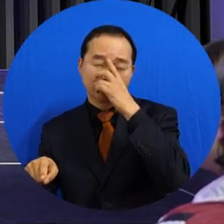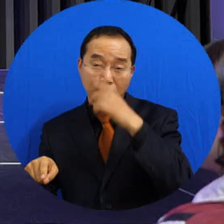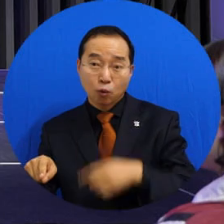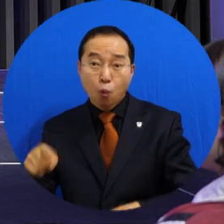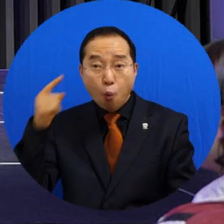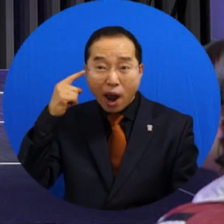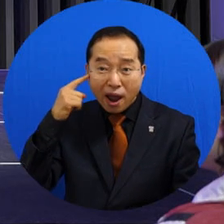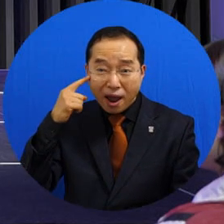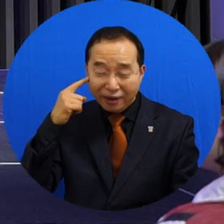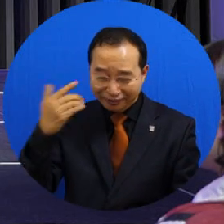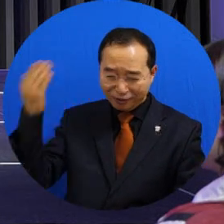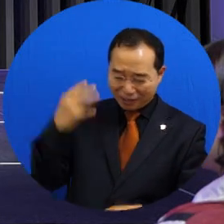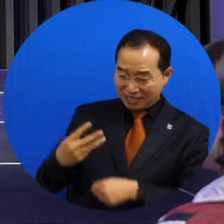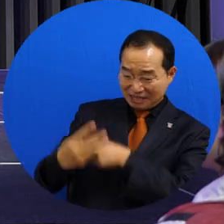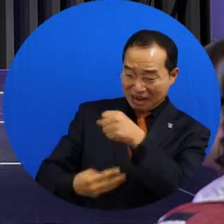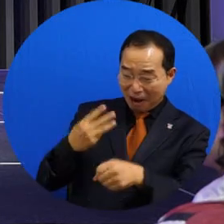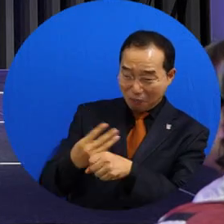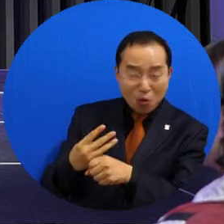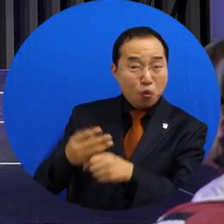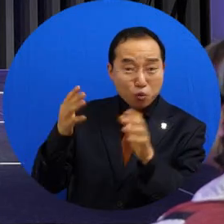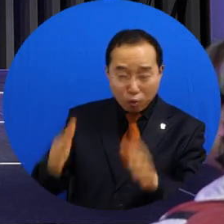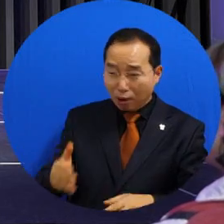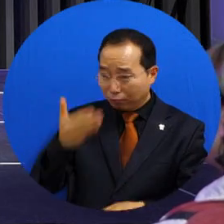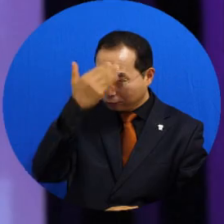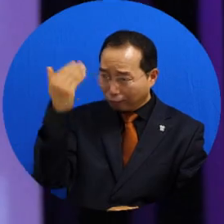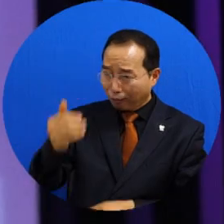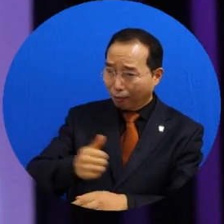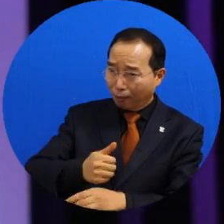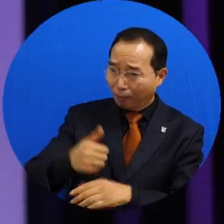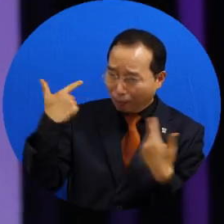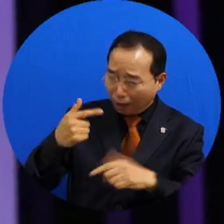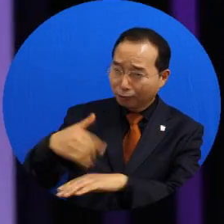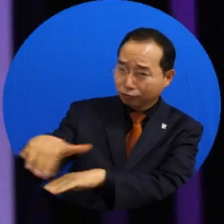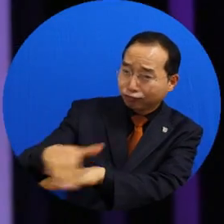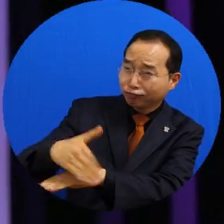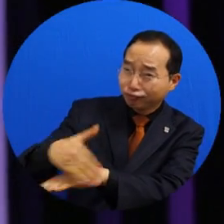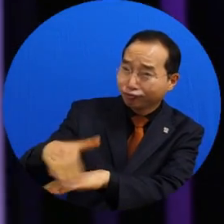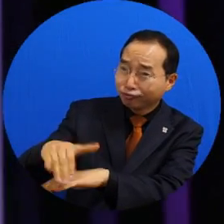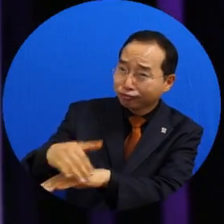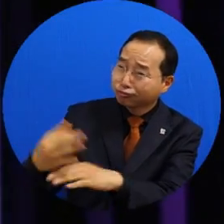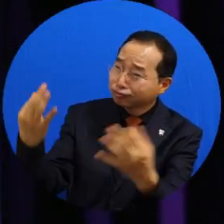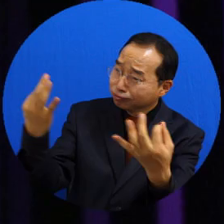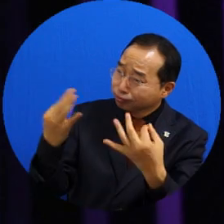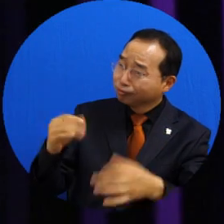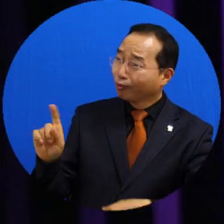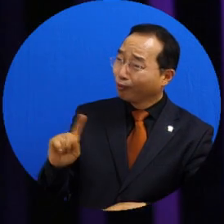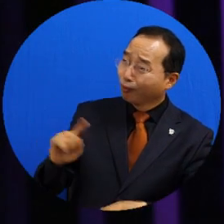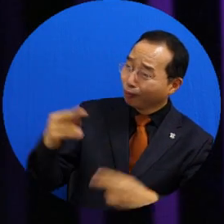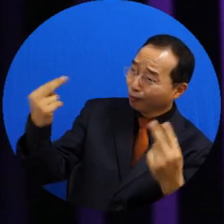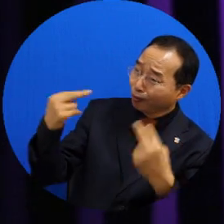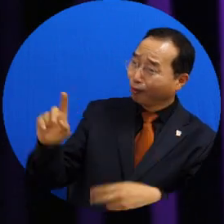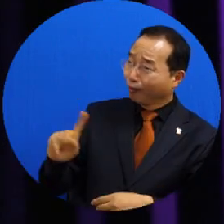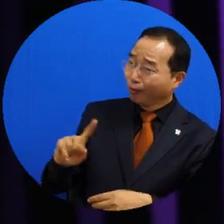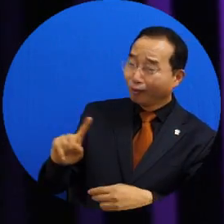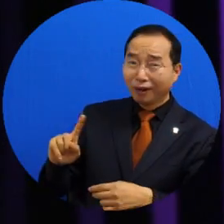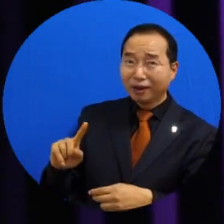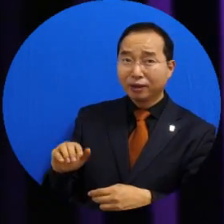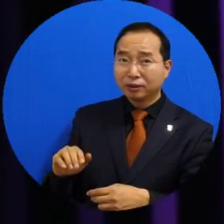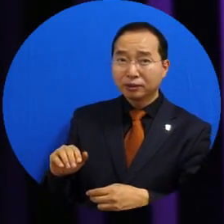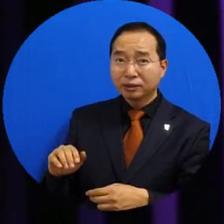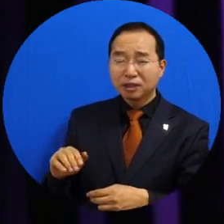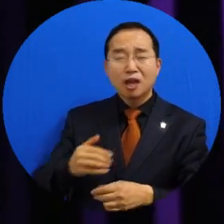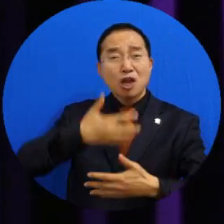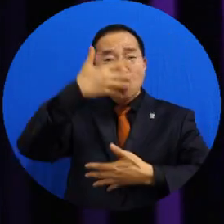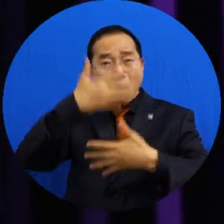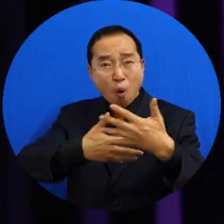모르는 청년이 3년 동안 자기 집에 맨날 왔다 갔다 하고 그러니까, 그리고 사실 영화라는 게 뭐 작업이 오래 걸릴 수 있지만